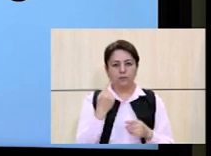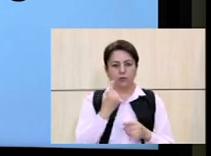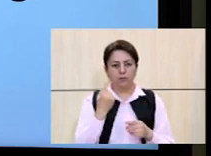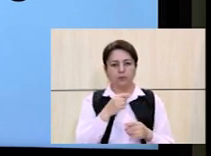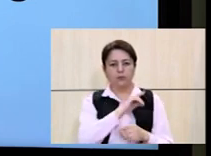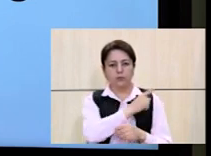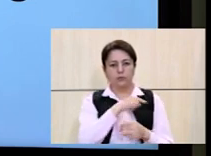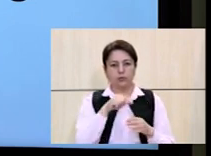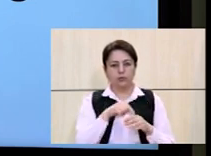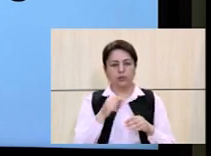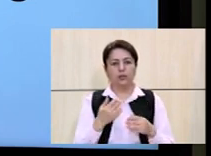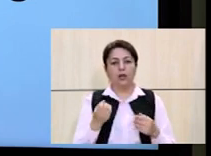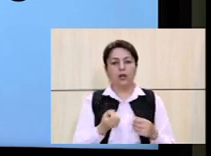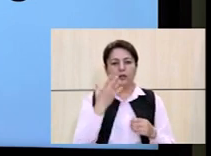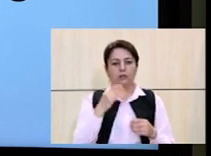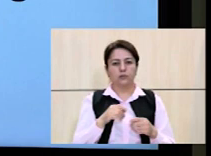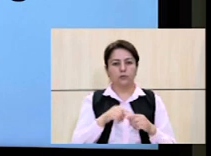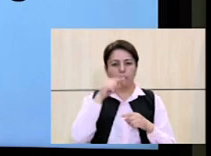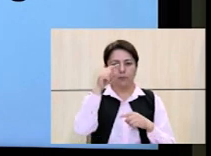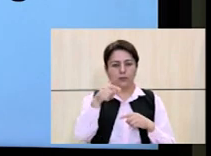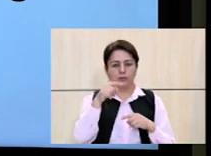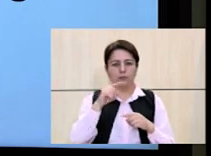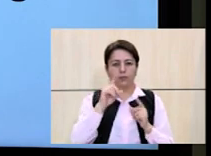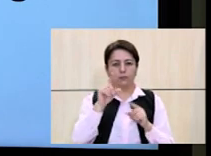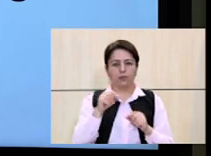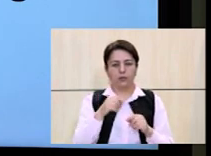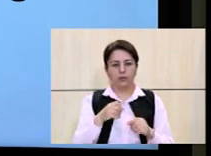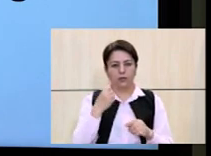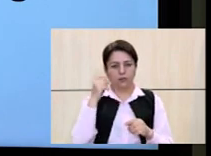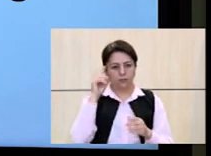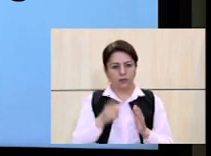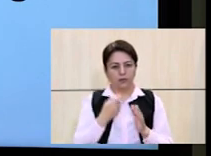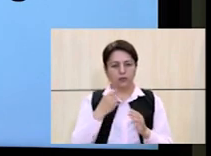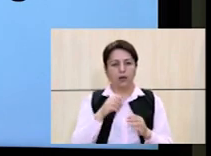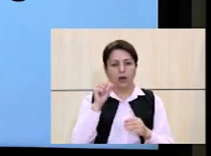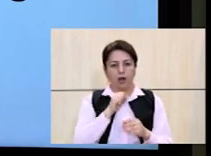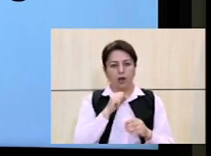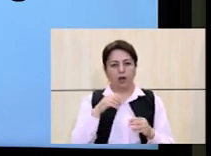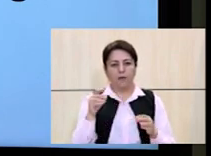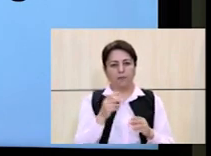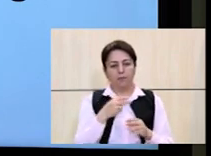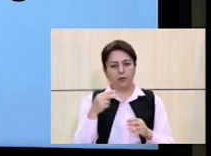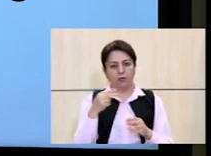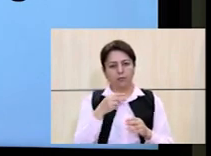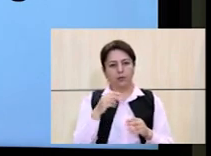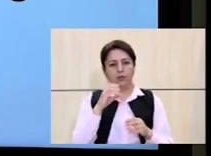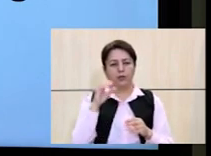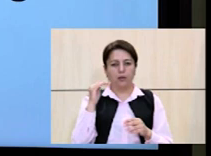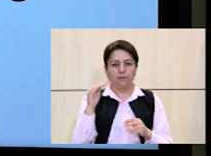ta'sirida qanchadir masofani bosib o'tganini bildiradi. Ya'ni a barobar f ko'paytirilgan s ga teng.